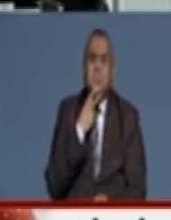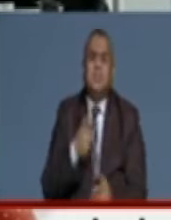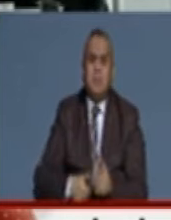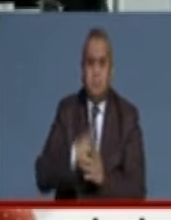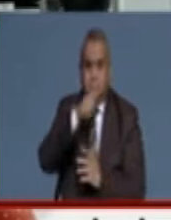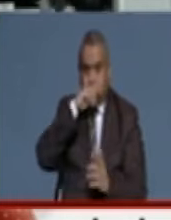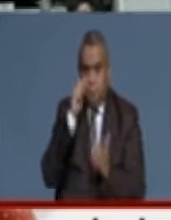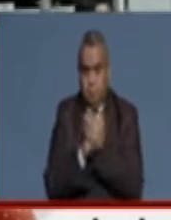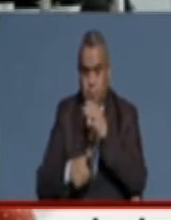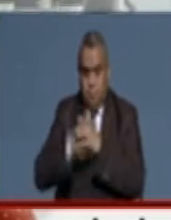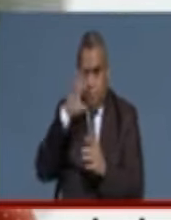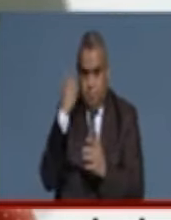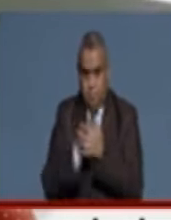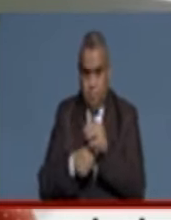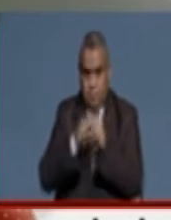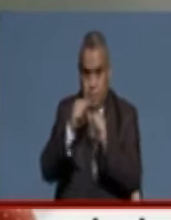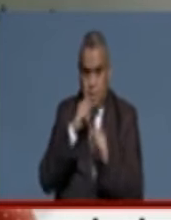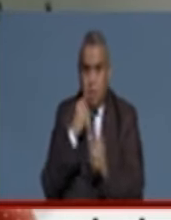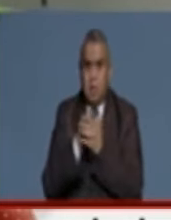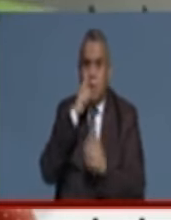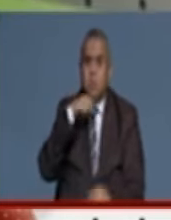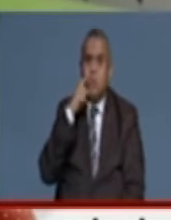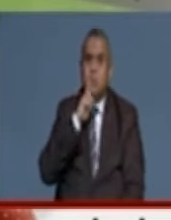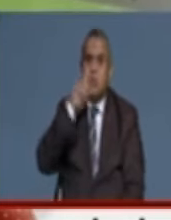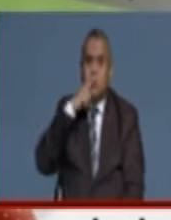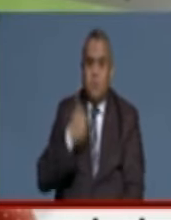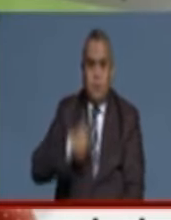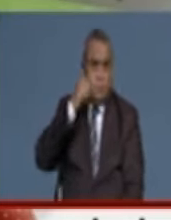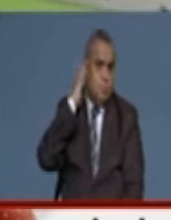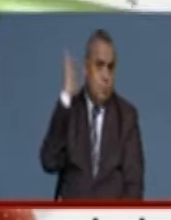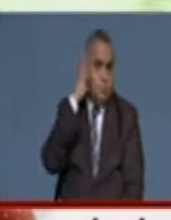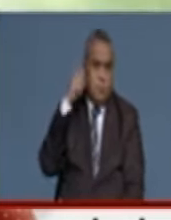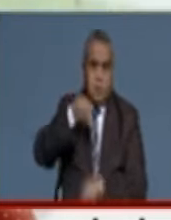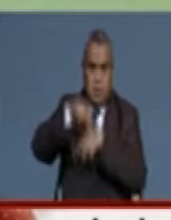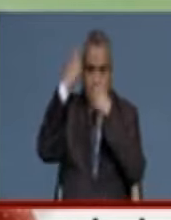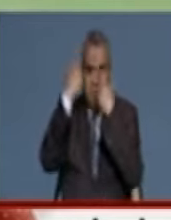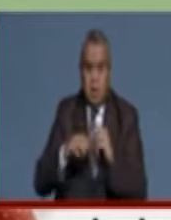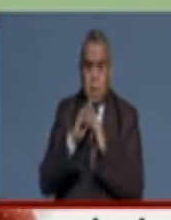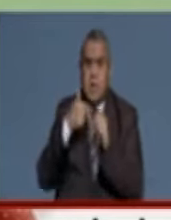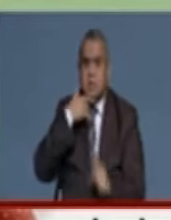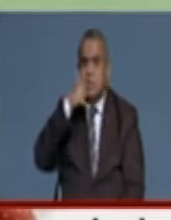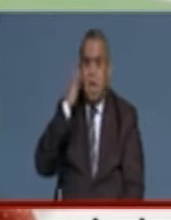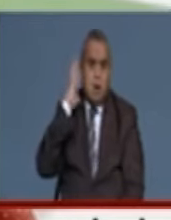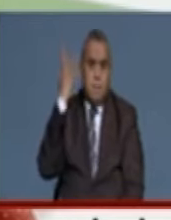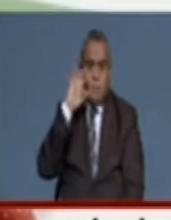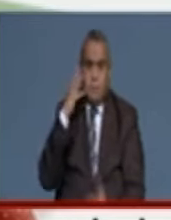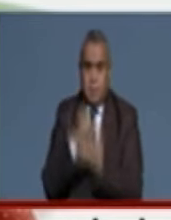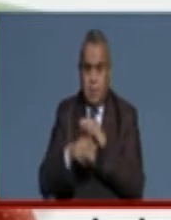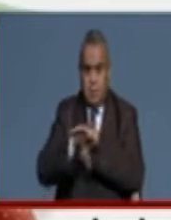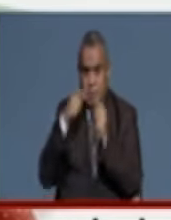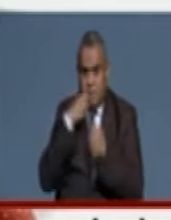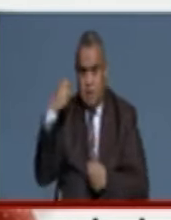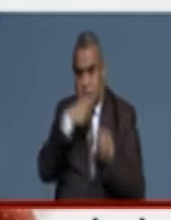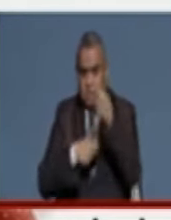وبذلك يجعل مصنع نوفا مصنعا متميزا في أفريقيا والشرق الأوسط في هذا المجال. بلغت التكلفة الاستثمارية لإنشاء